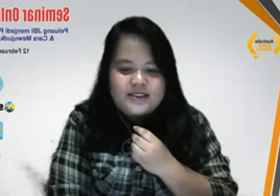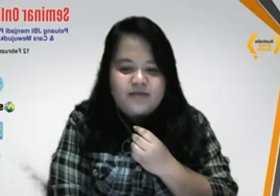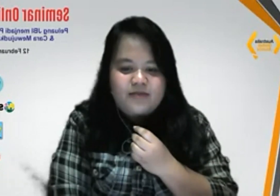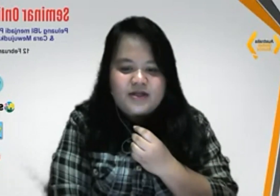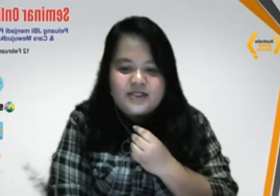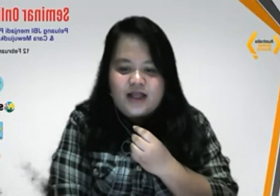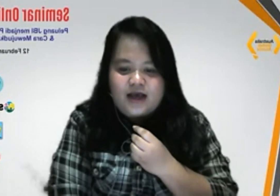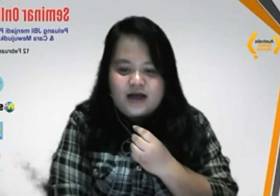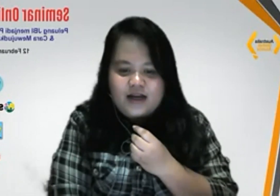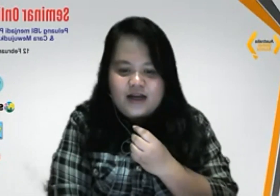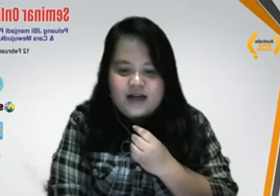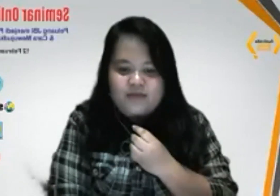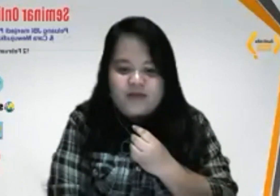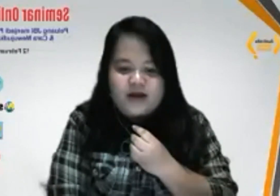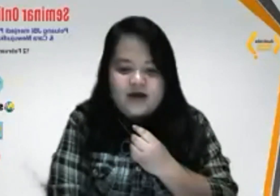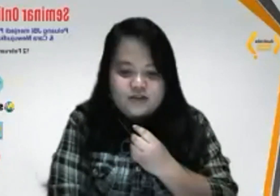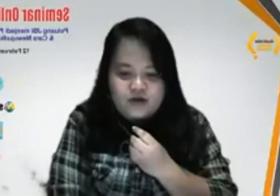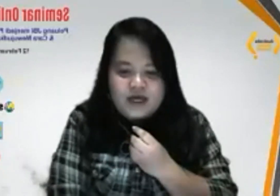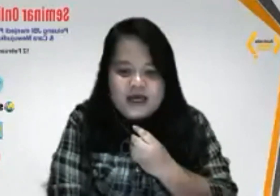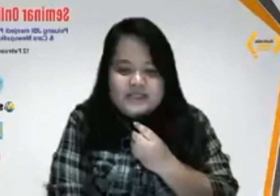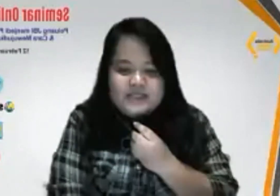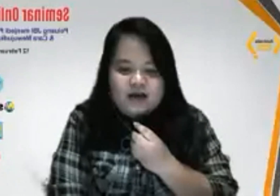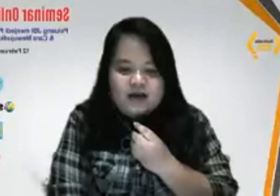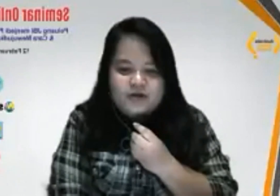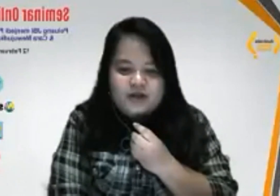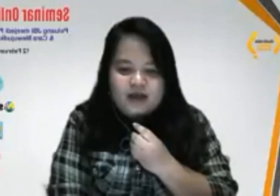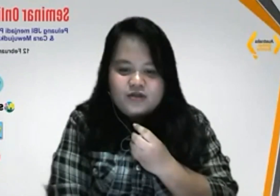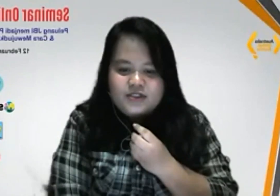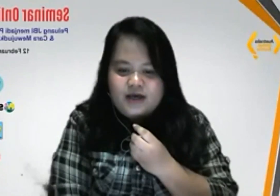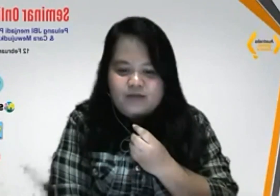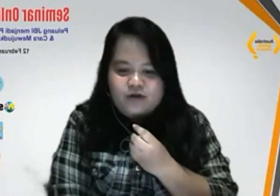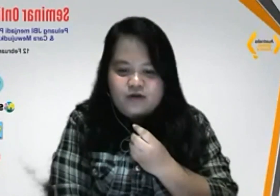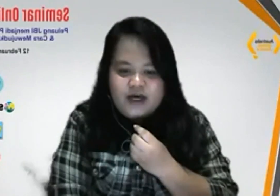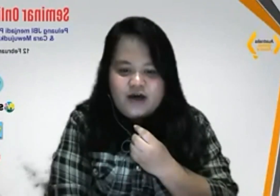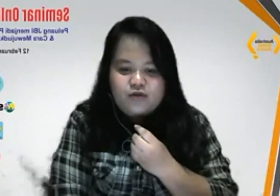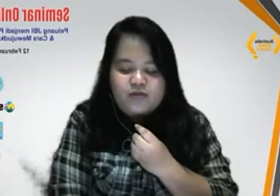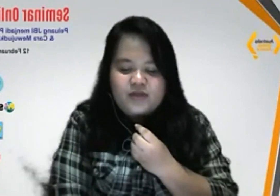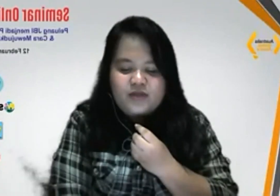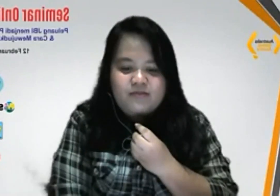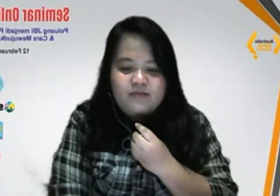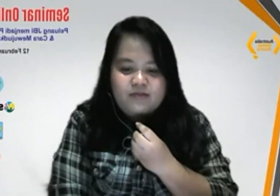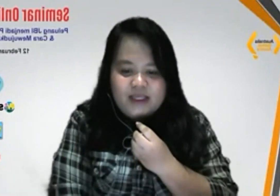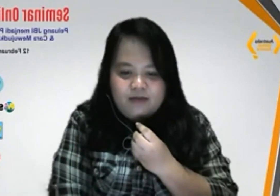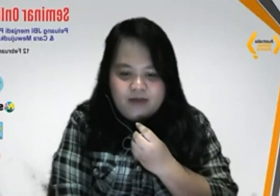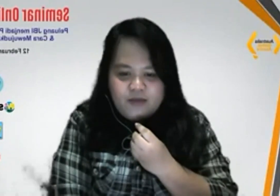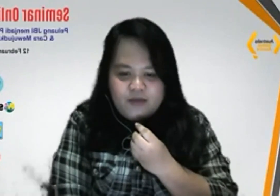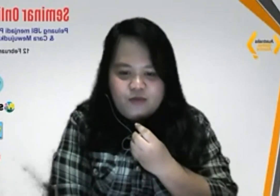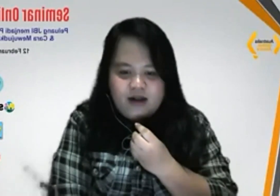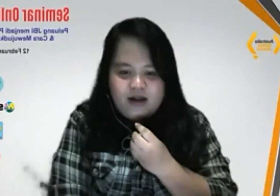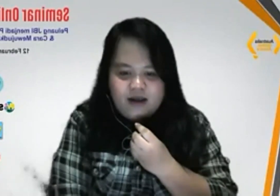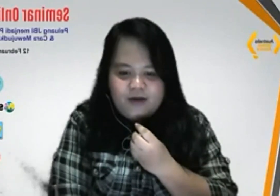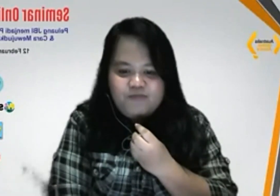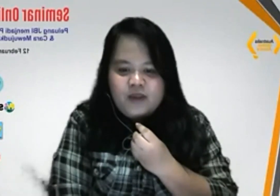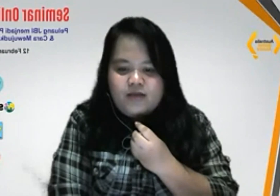ini saya persilahkan kepada bapak Soeharto selaku direktur setiap Indonesia untuk mencapai menyampaikan